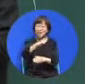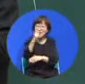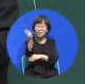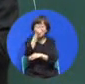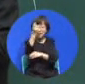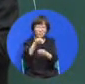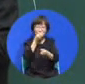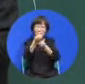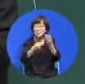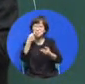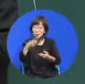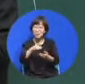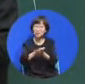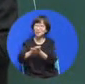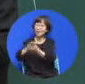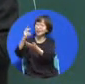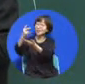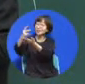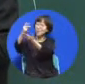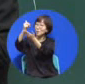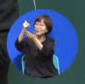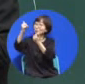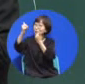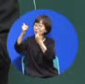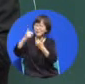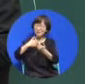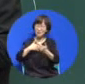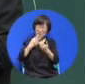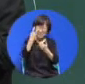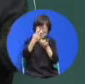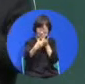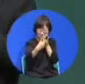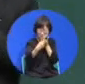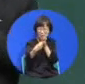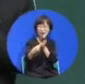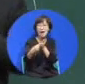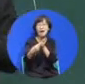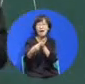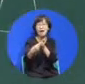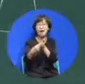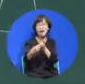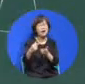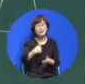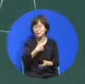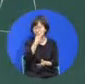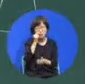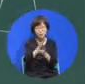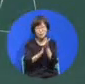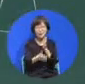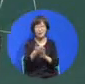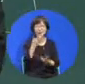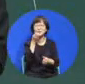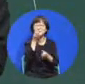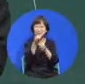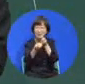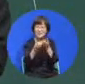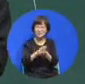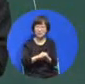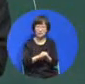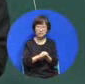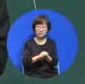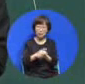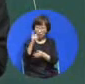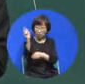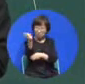나의 목자시기 때문에 나는 부족함이 없다. The Lord is my shepherd, so I have nothing to want. 왕 되는 게 목표